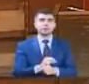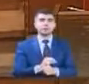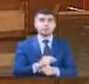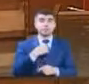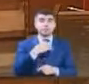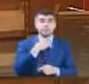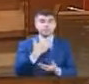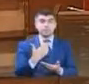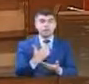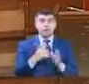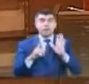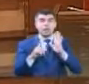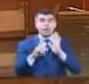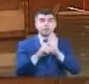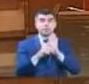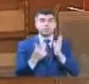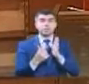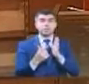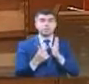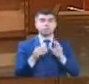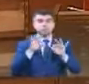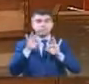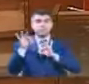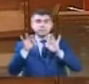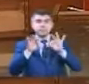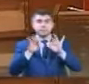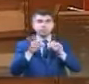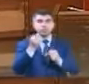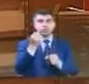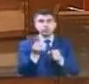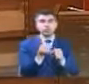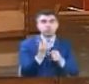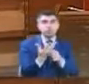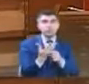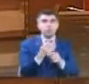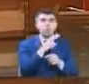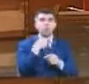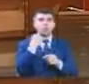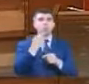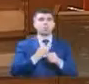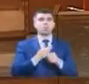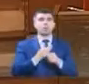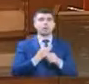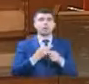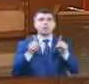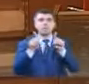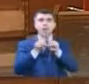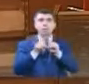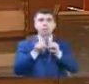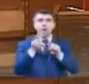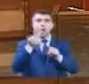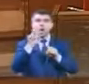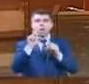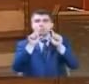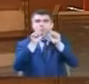في المشروع اللي قامت به الحكومه على تعريفه تدريجيه مرتبطه بالاشطر